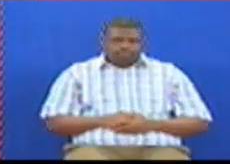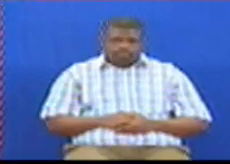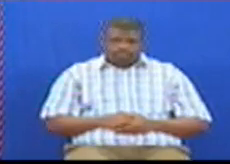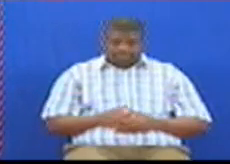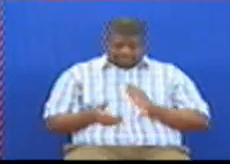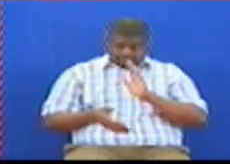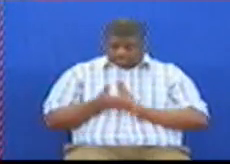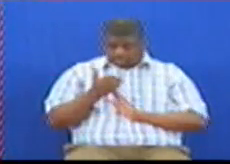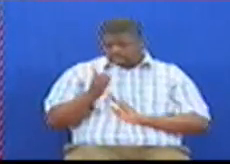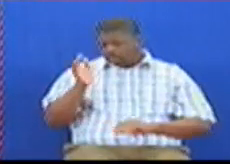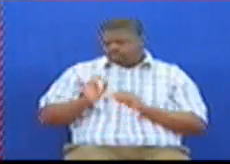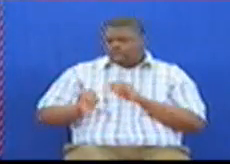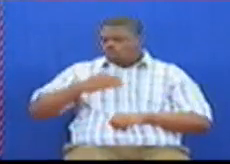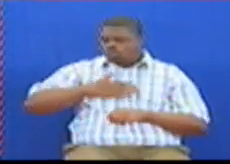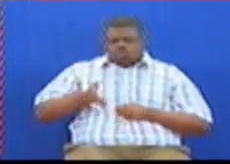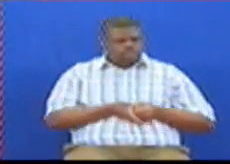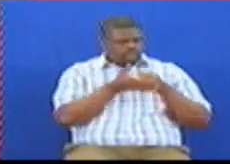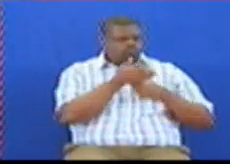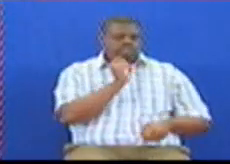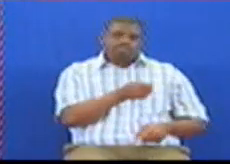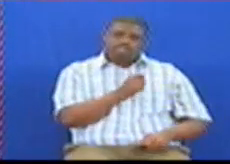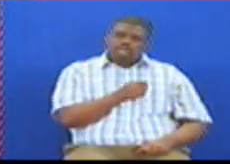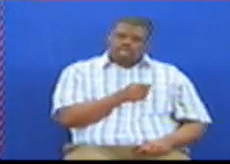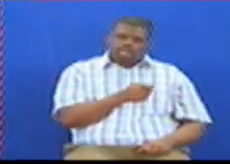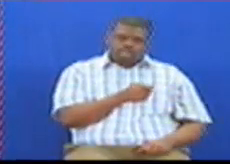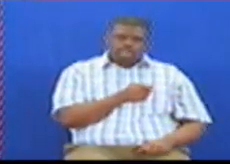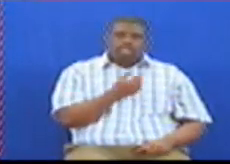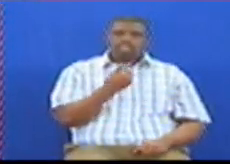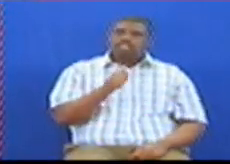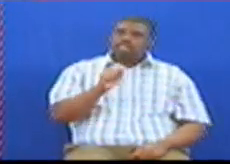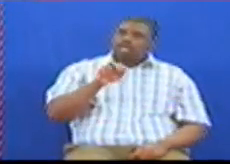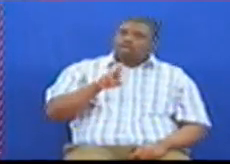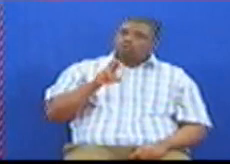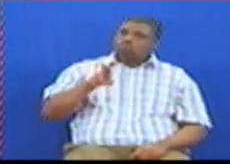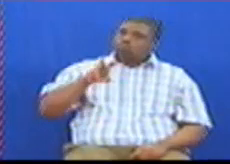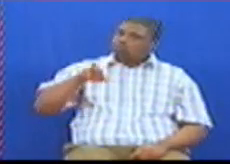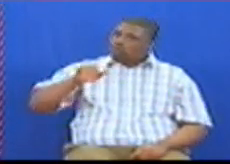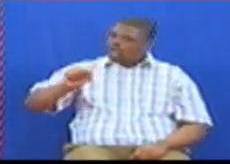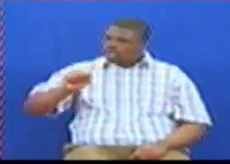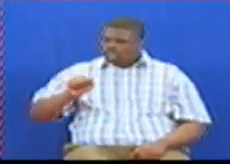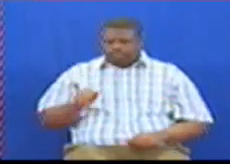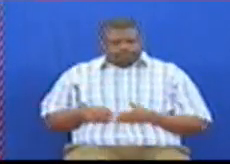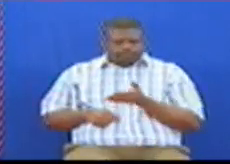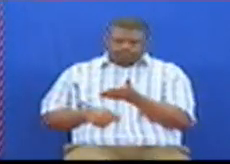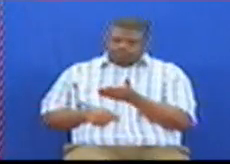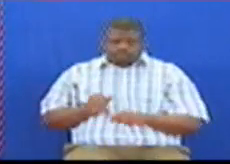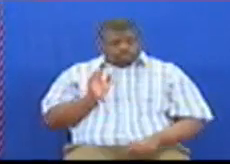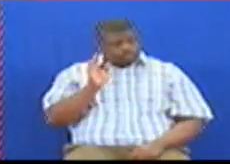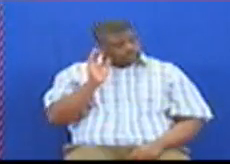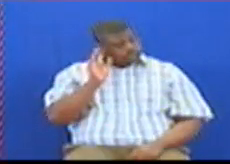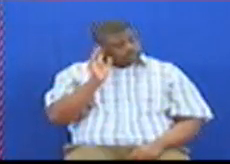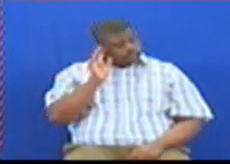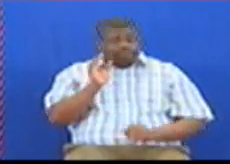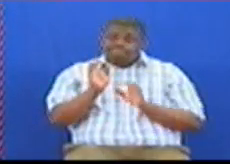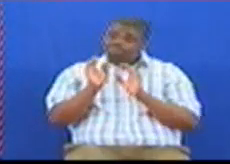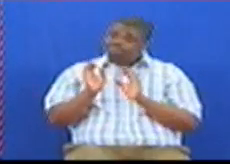nianze mchango wangu kwa TARURA. Mheshimiwa naibu spika, kama umesikiliza vizuri kwenye bunge lako la